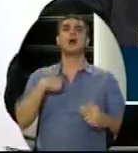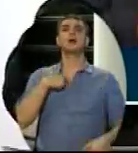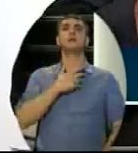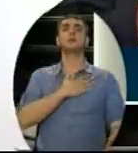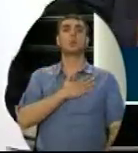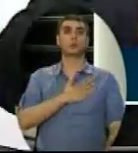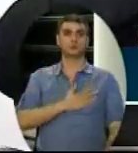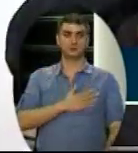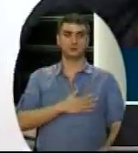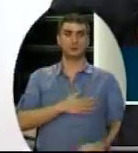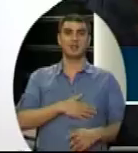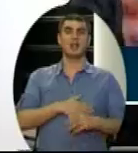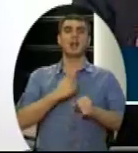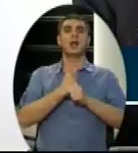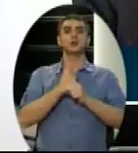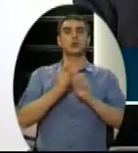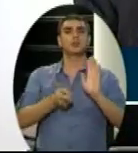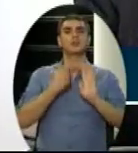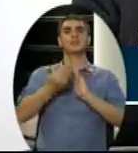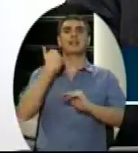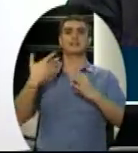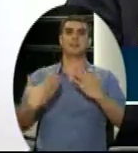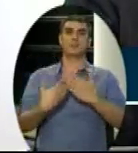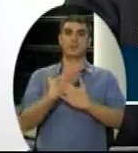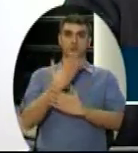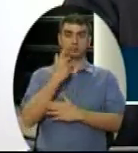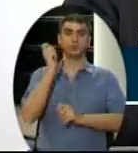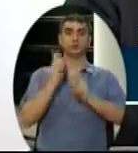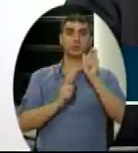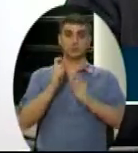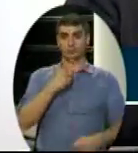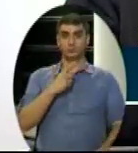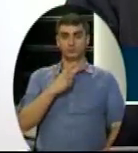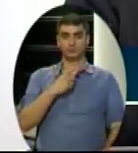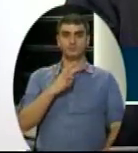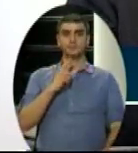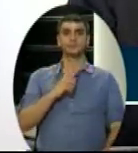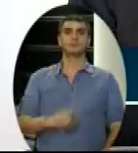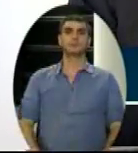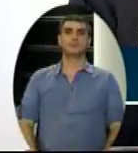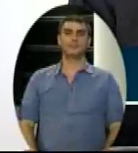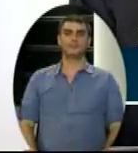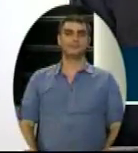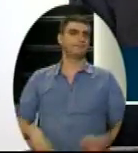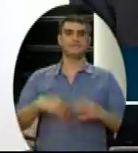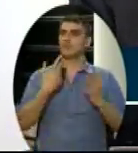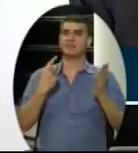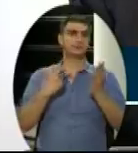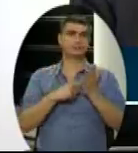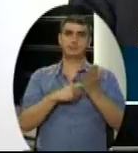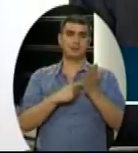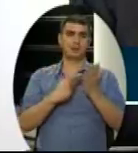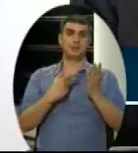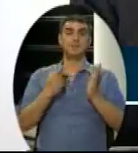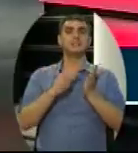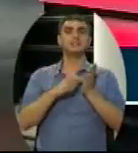רוצים לייצר תקדימים חדשים, שאנשים שלמעשה שום עילה מהעילות,